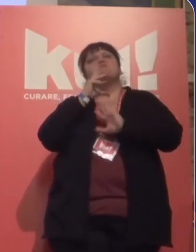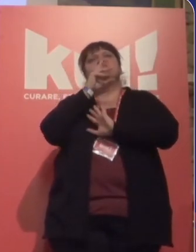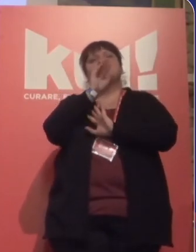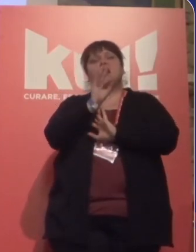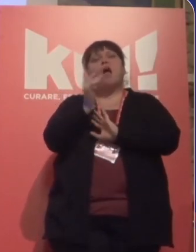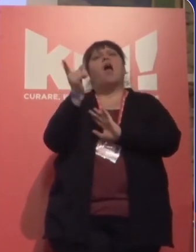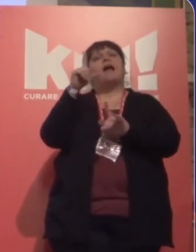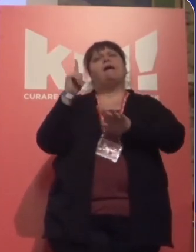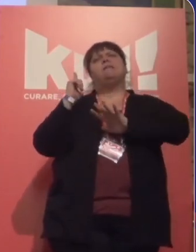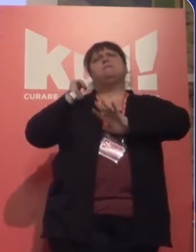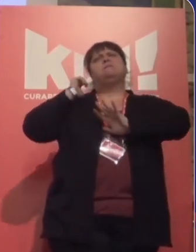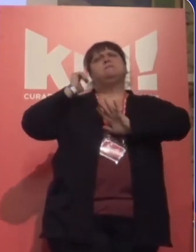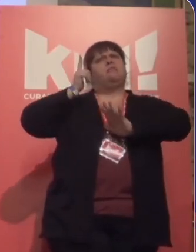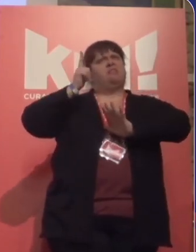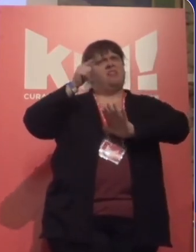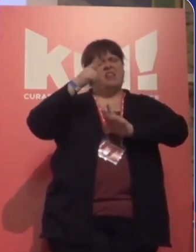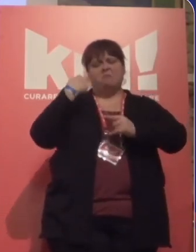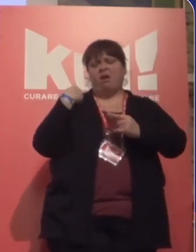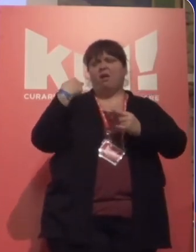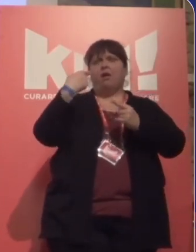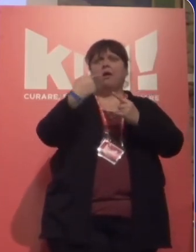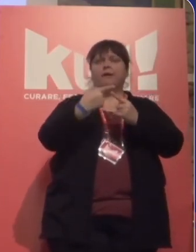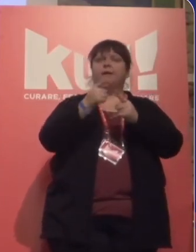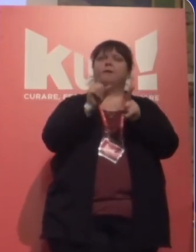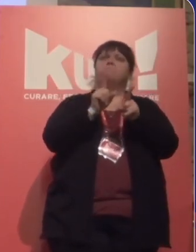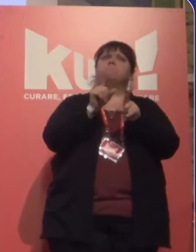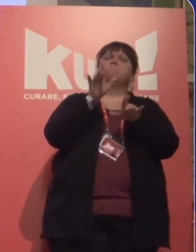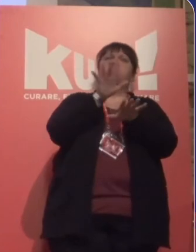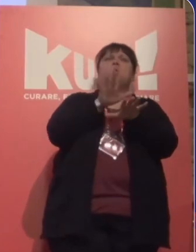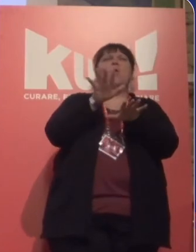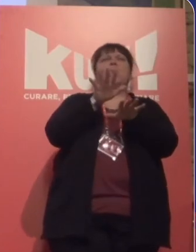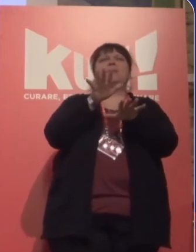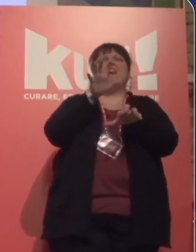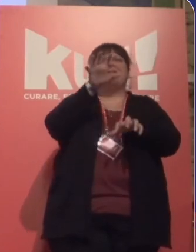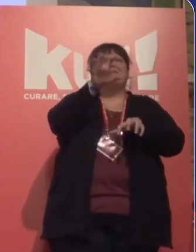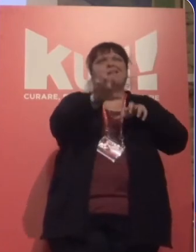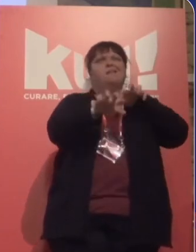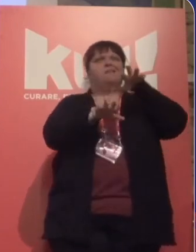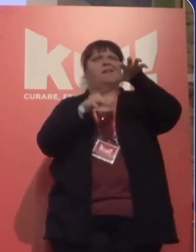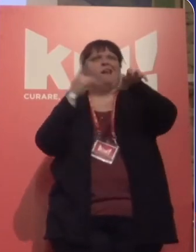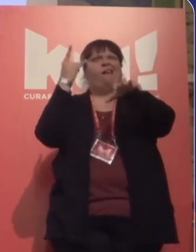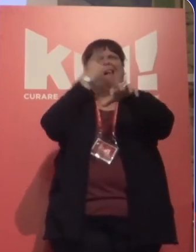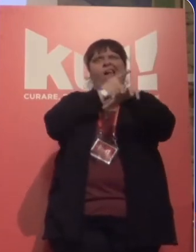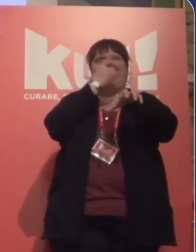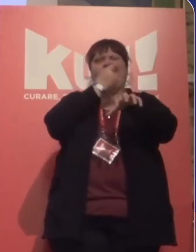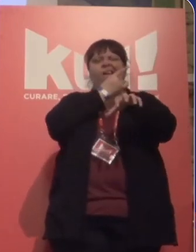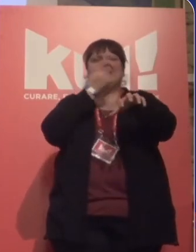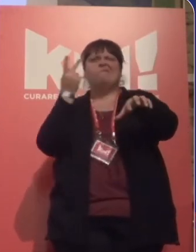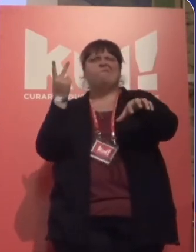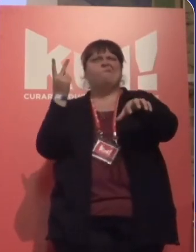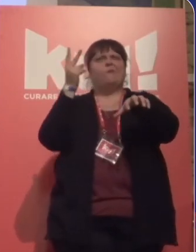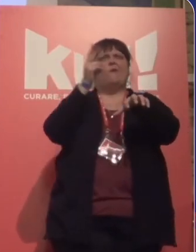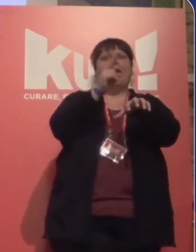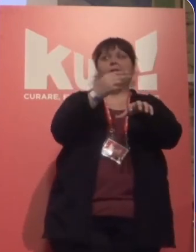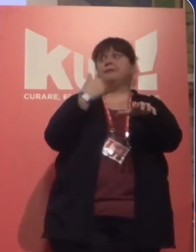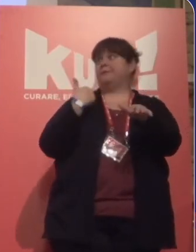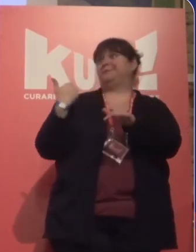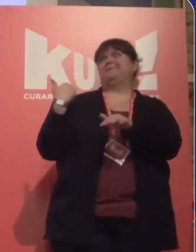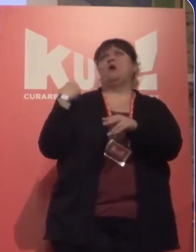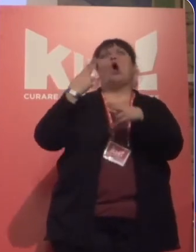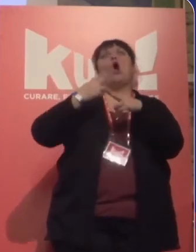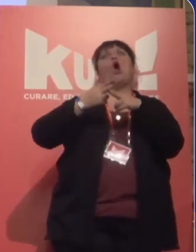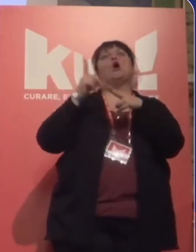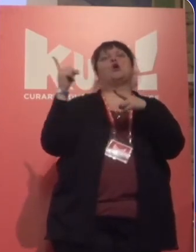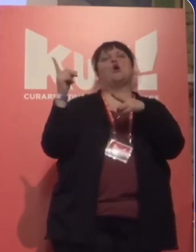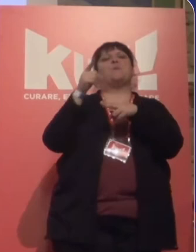belve della violenza politica io vengo dal pomeriggio sindacale a roma è questa volontà